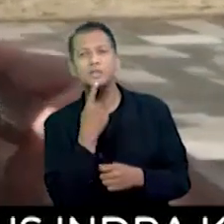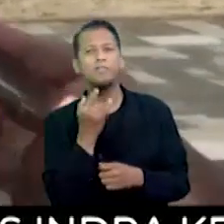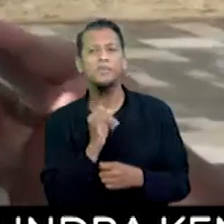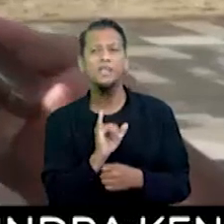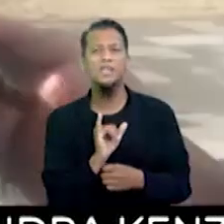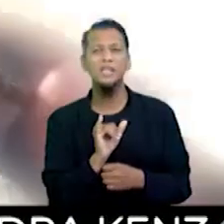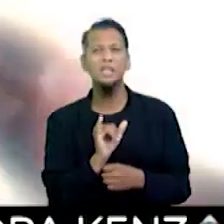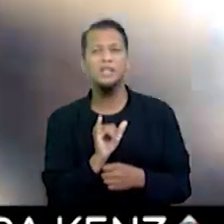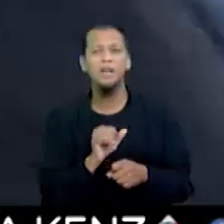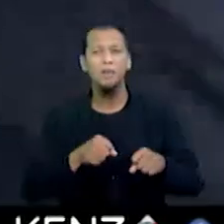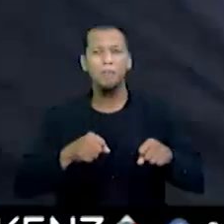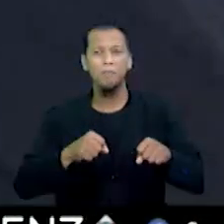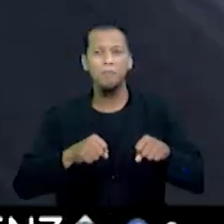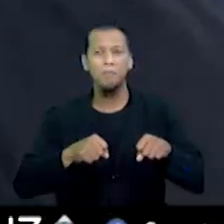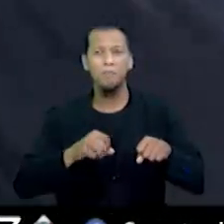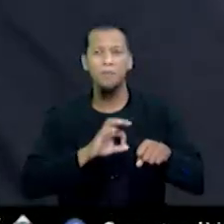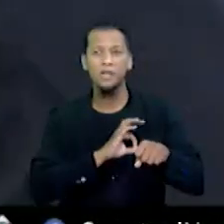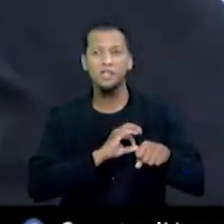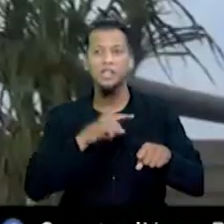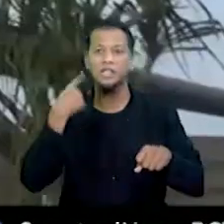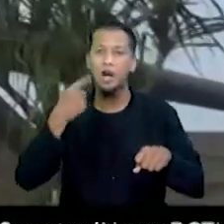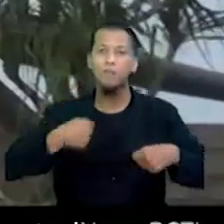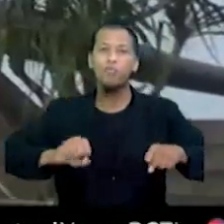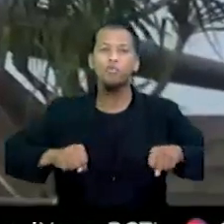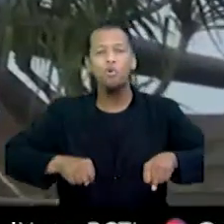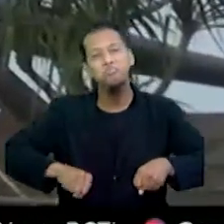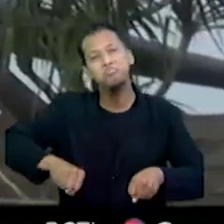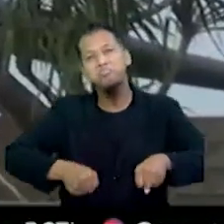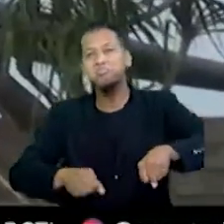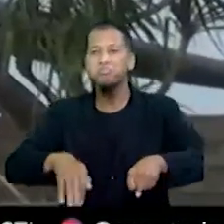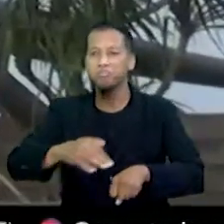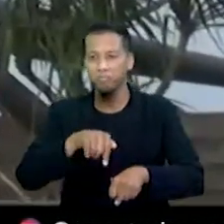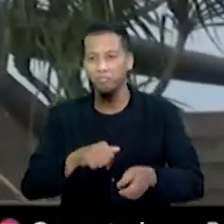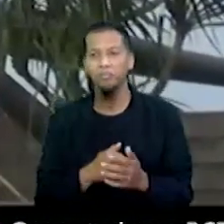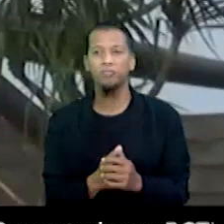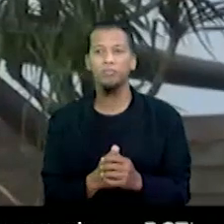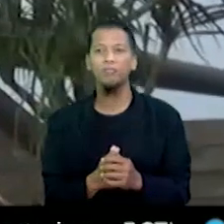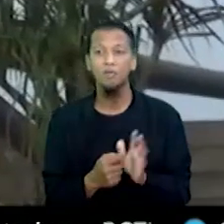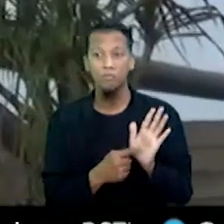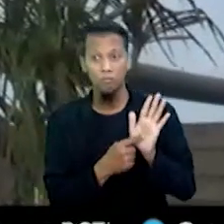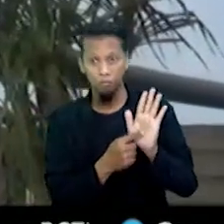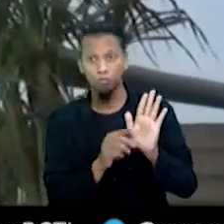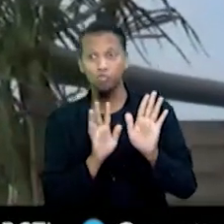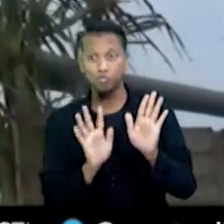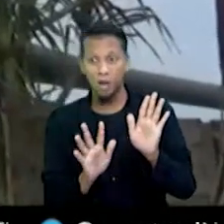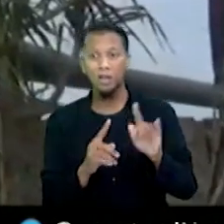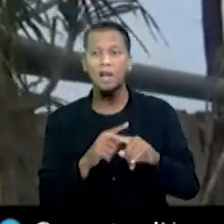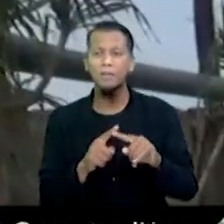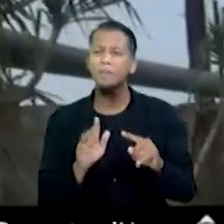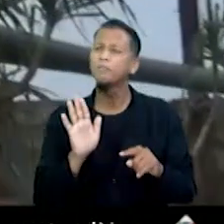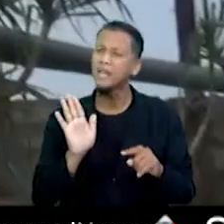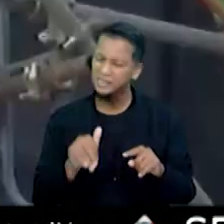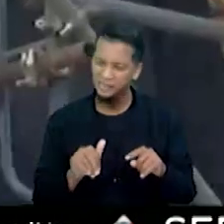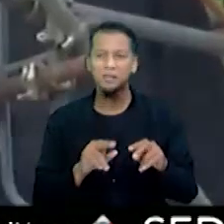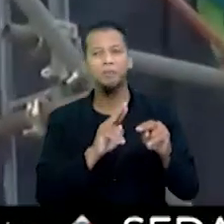gitu ke daerah, terutama di Mandalika. Meski telah terpasang, patung seberat 3 ton tersebut masih ditutup karena ada serah terima